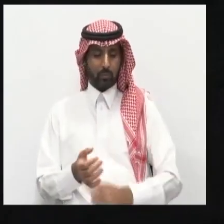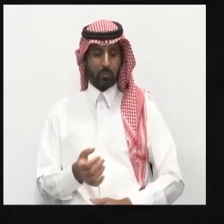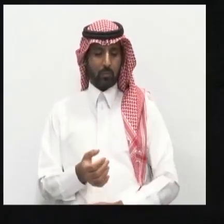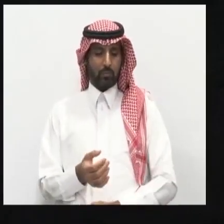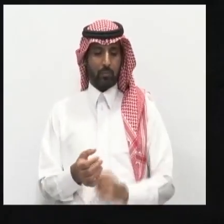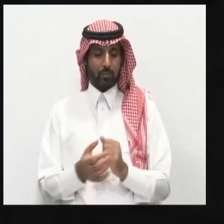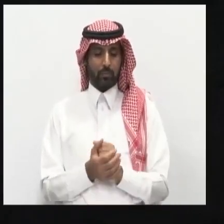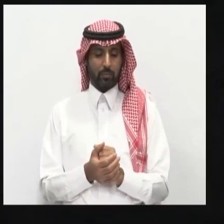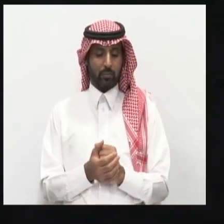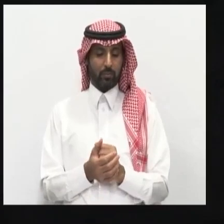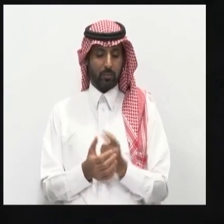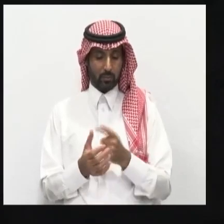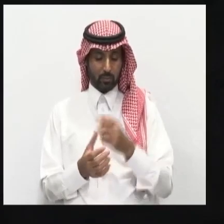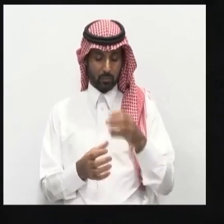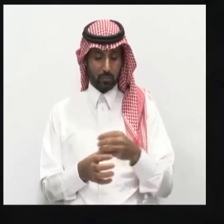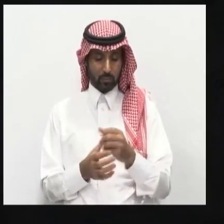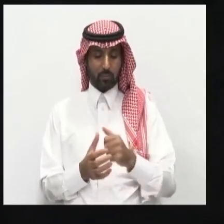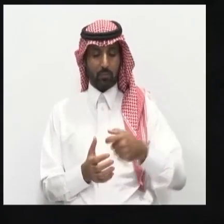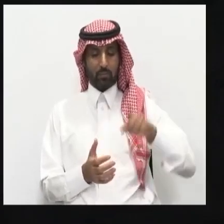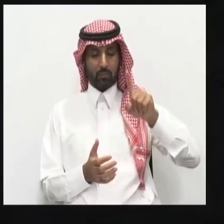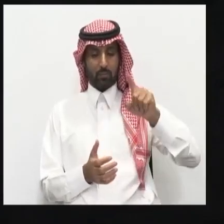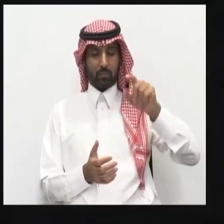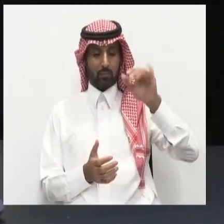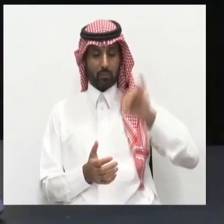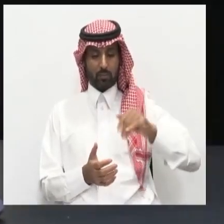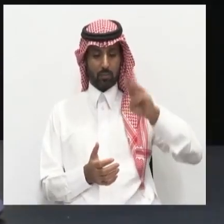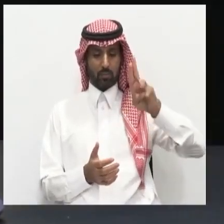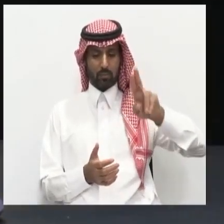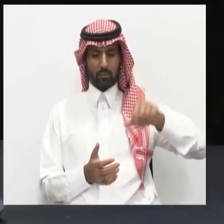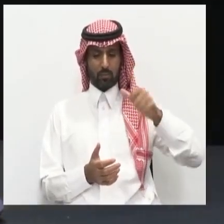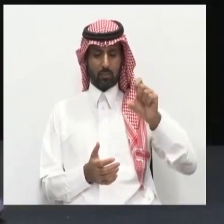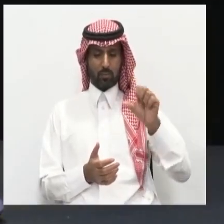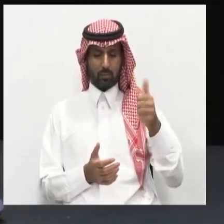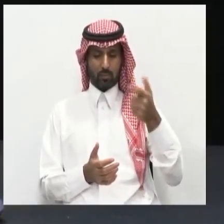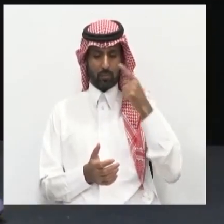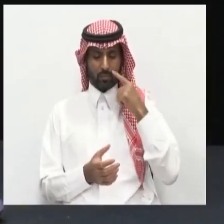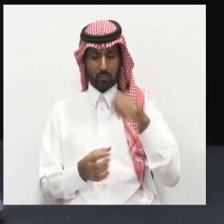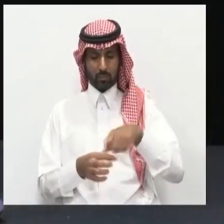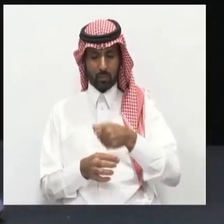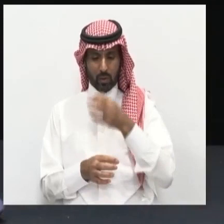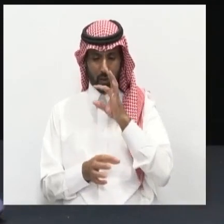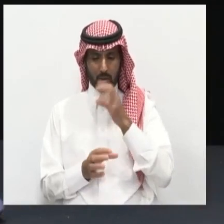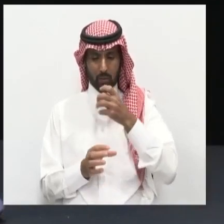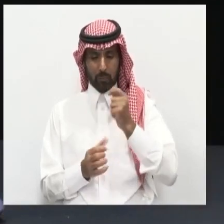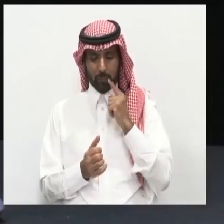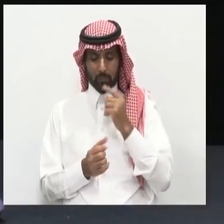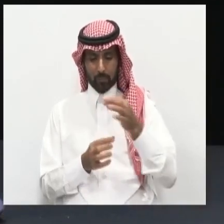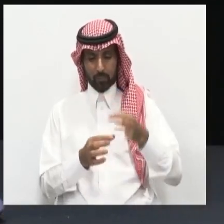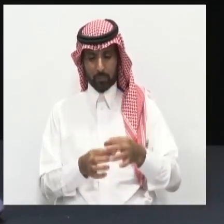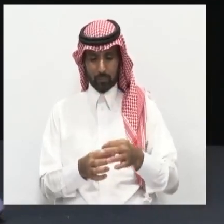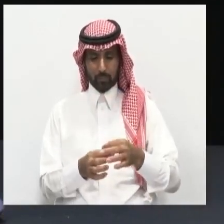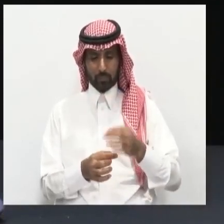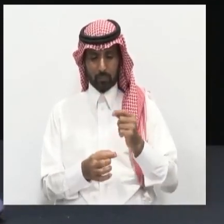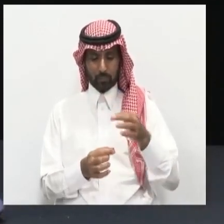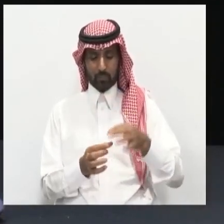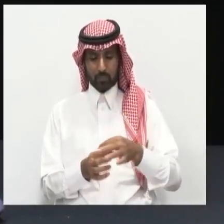او ادوات التجربه يا شباب بيكربونات الصوديوم موجوده في البيت وحمض الخل والقمع و